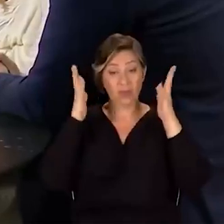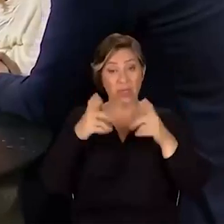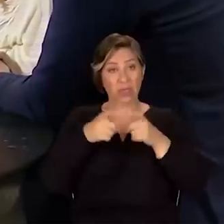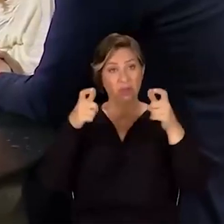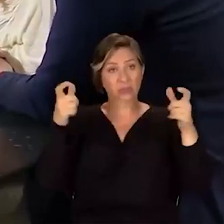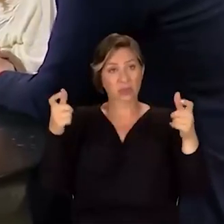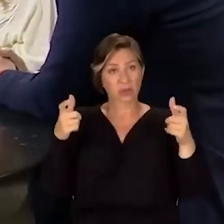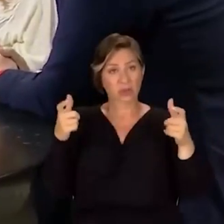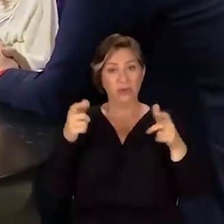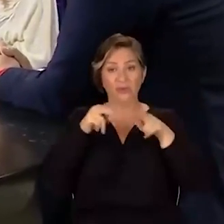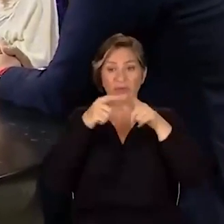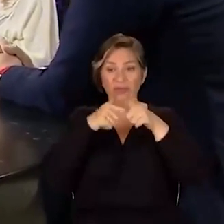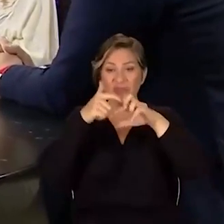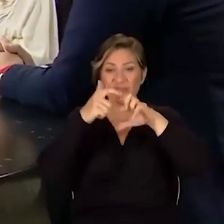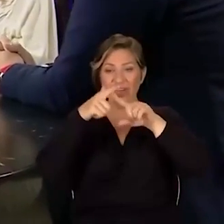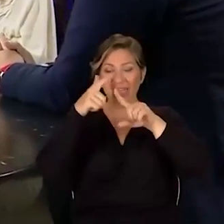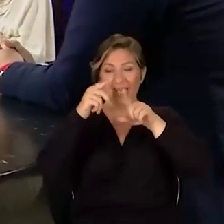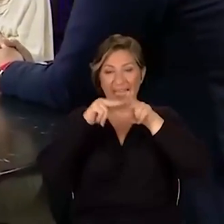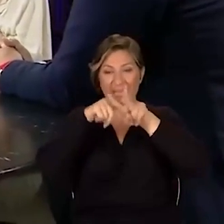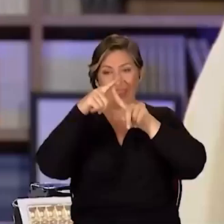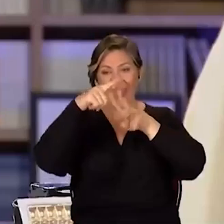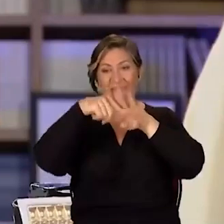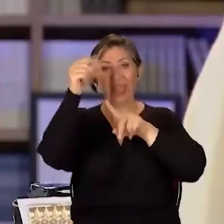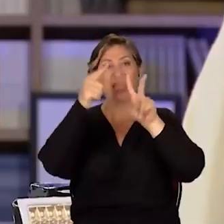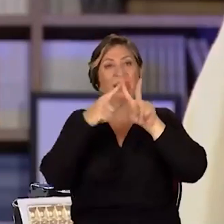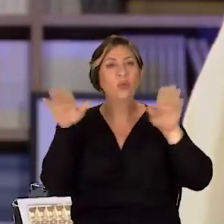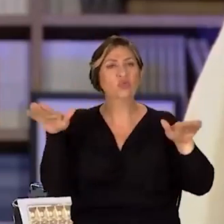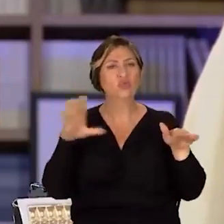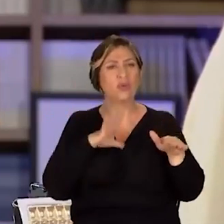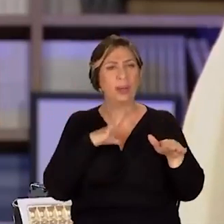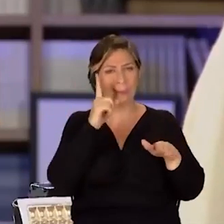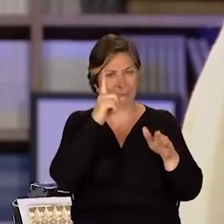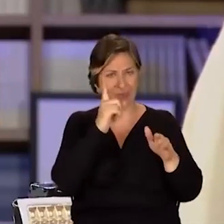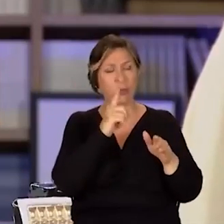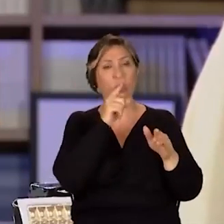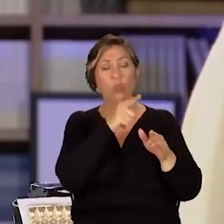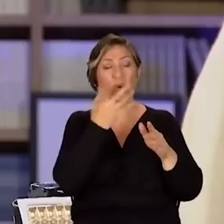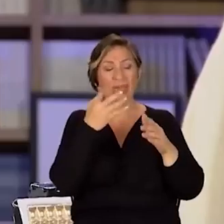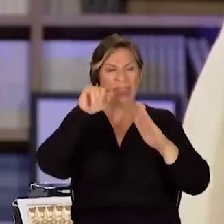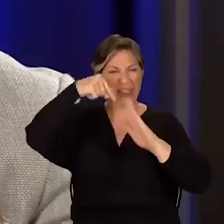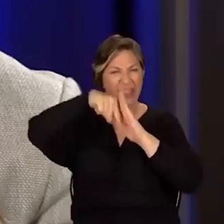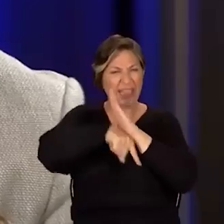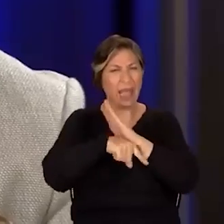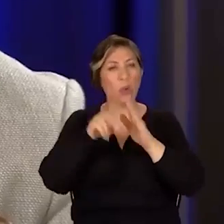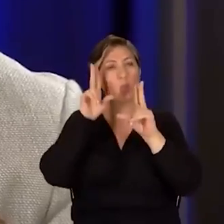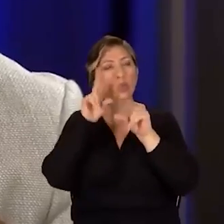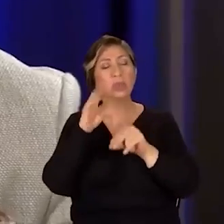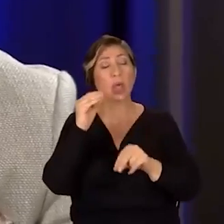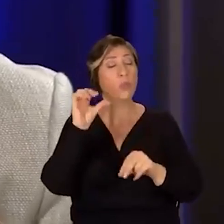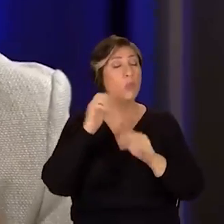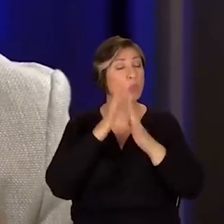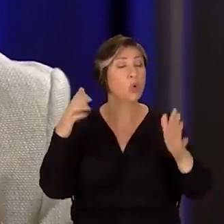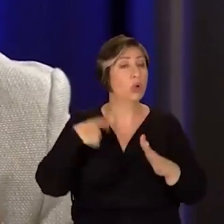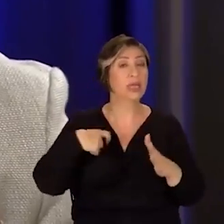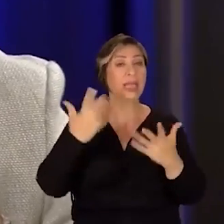geliştirmişler. Mesela fırkateyn kuşu. Fırkateyn kuşu normalde hocamızın söylediği REM uykusunun en önemli özelliği şudur.